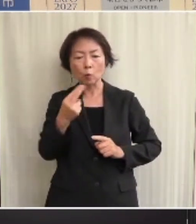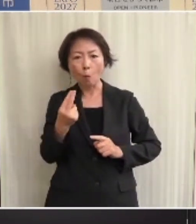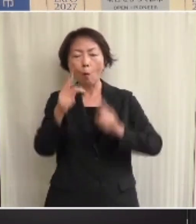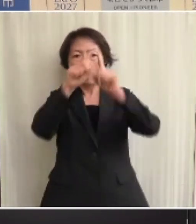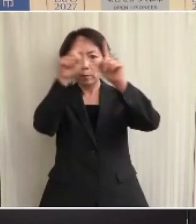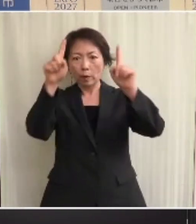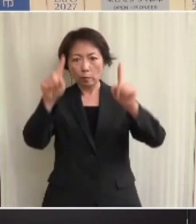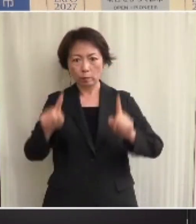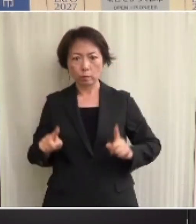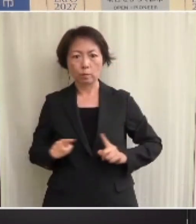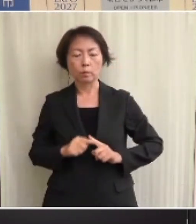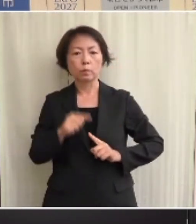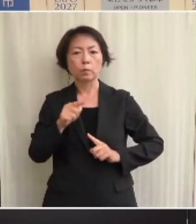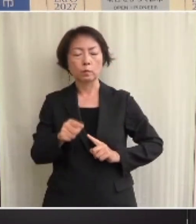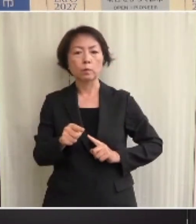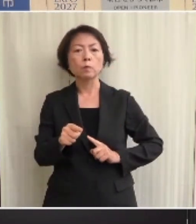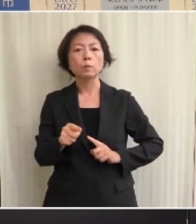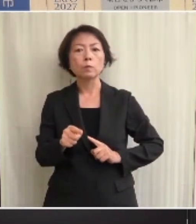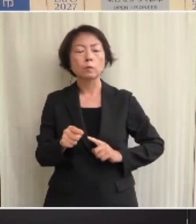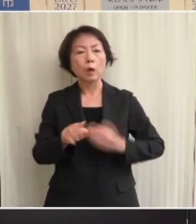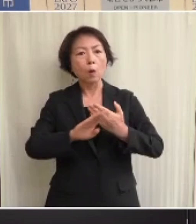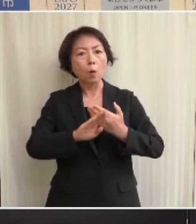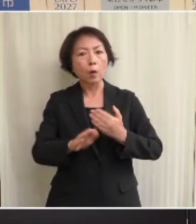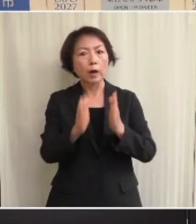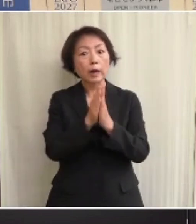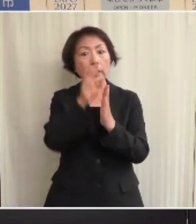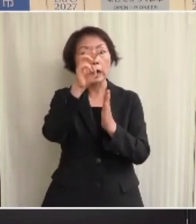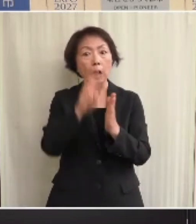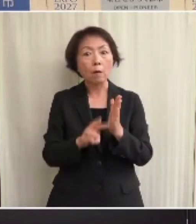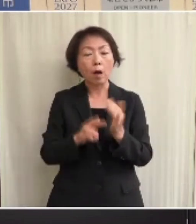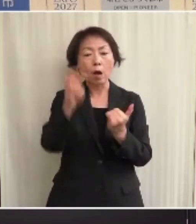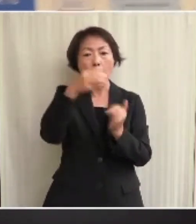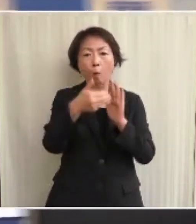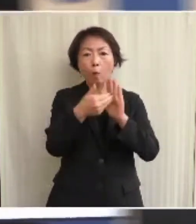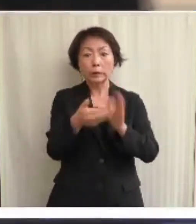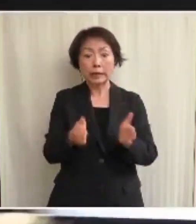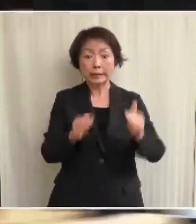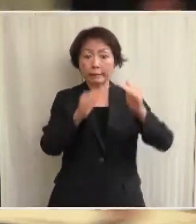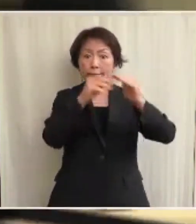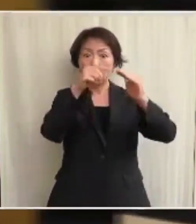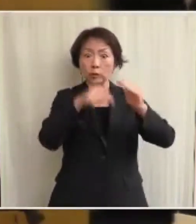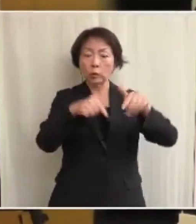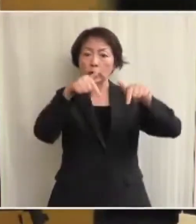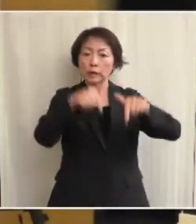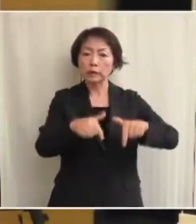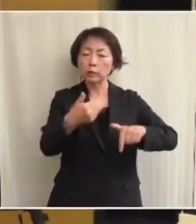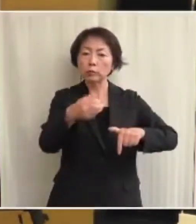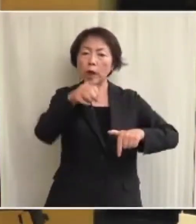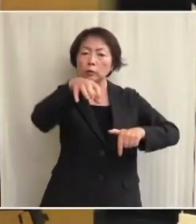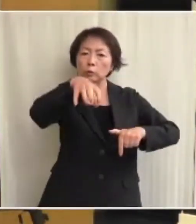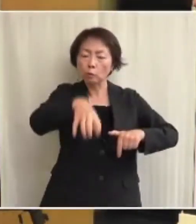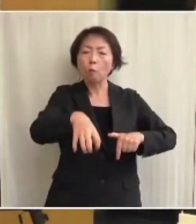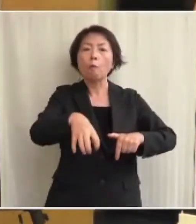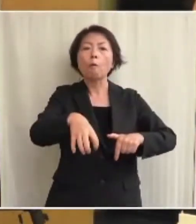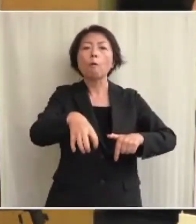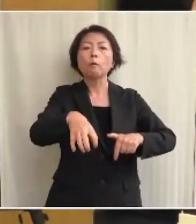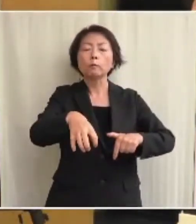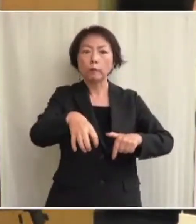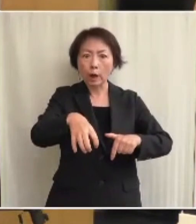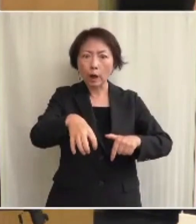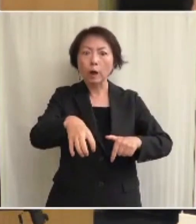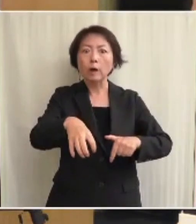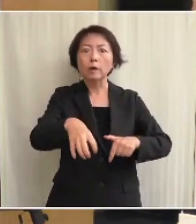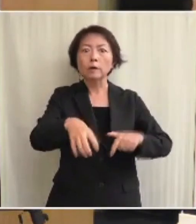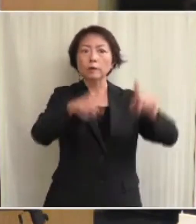で、ちょっと先ほど申し遅れたんですけど、あと神奈川防災センターですとか、西区役所、神奈川区役所の方でも、そ